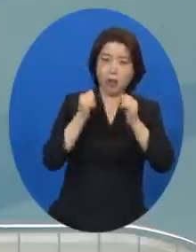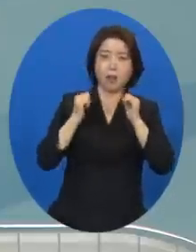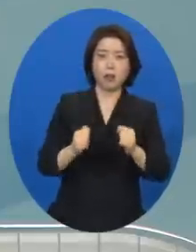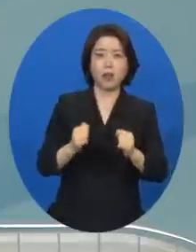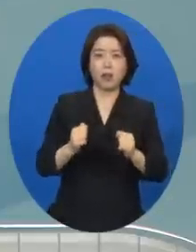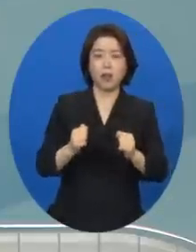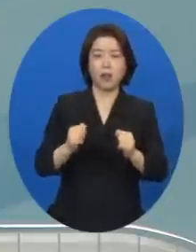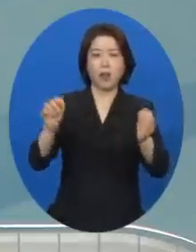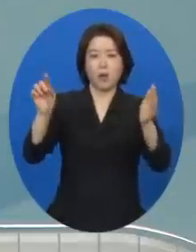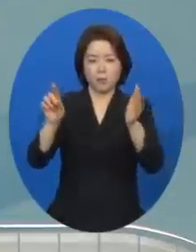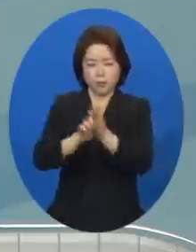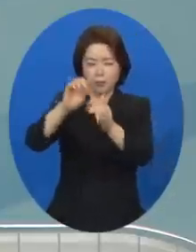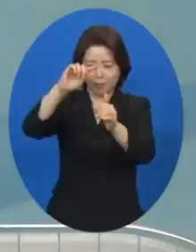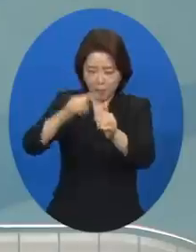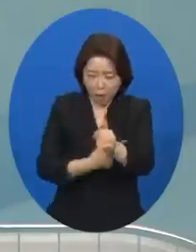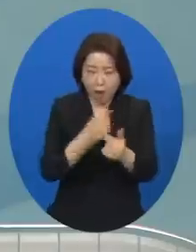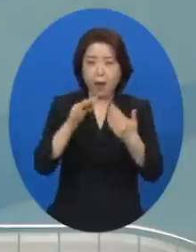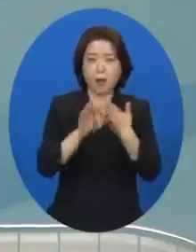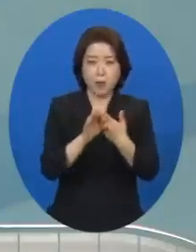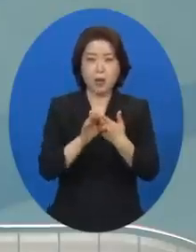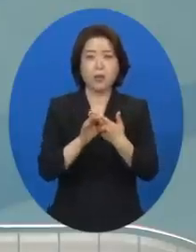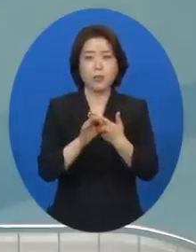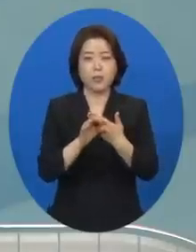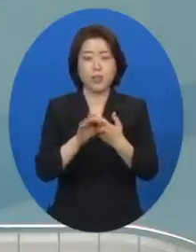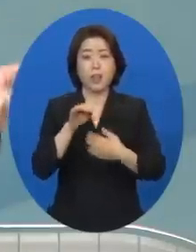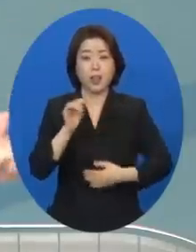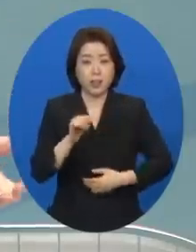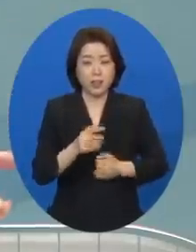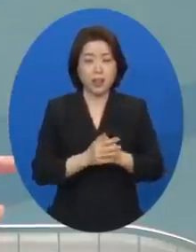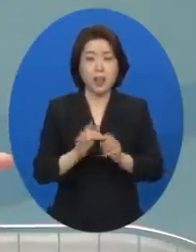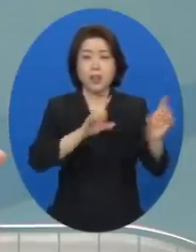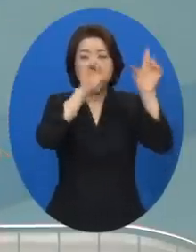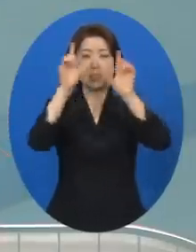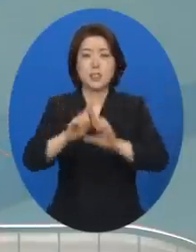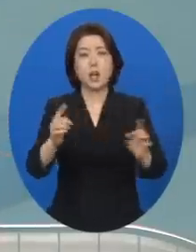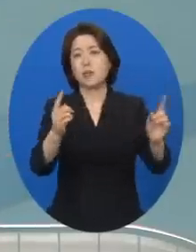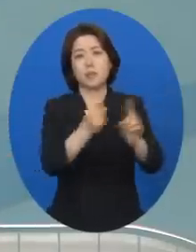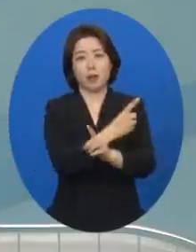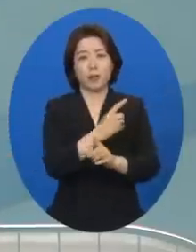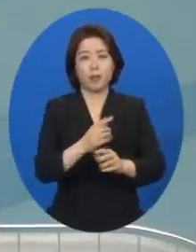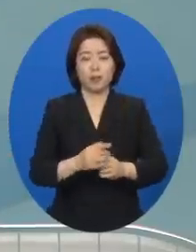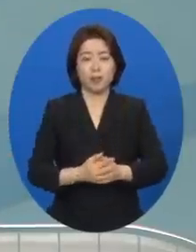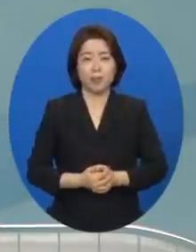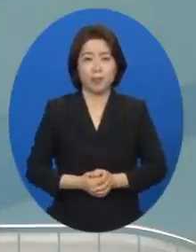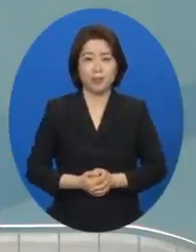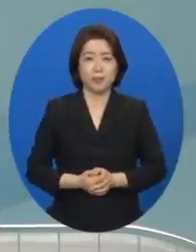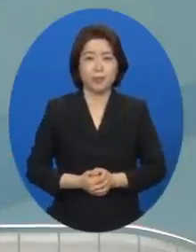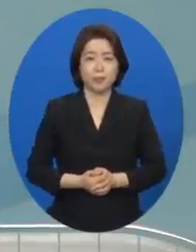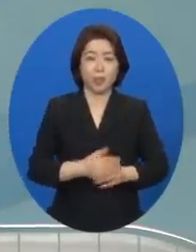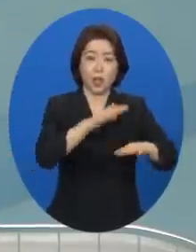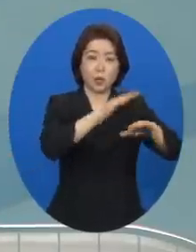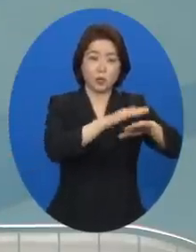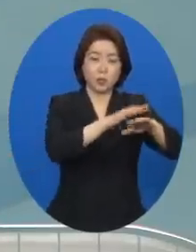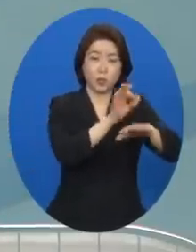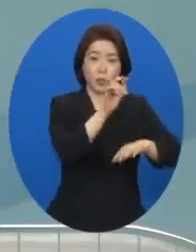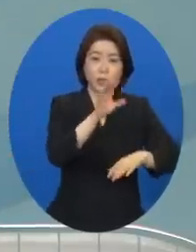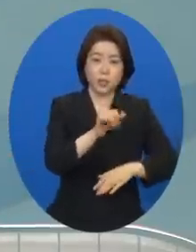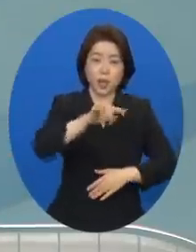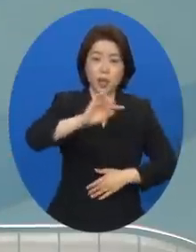및 이어지면 그러면 삶이 달라져버렸다 손양원 목사님은